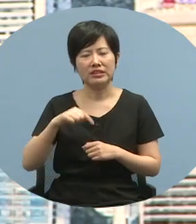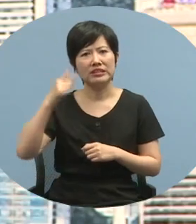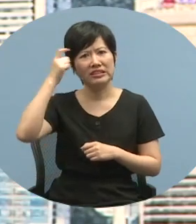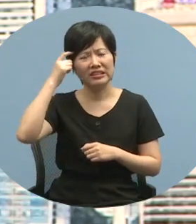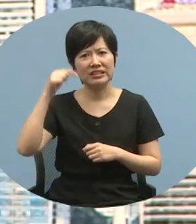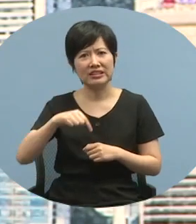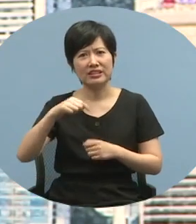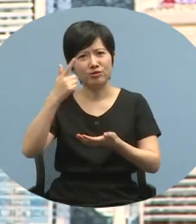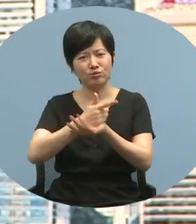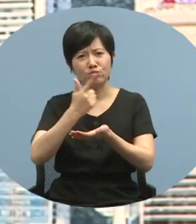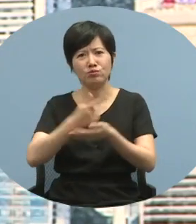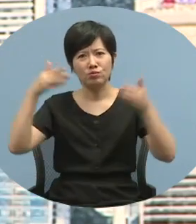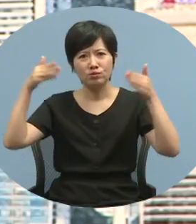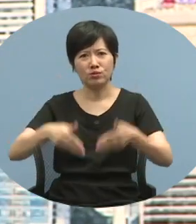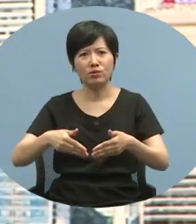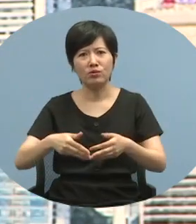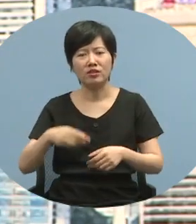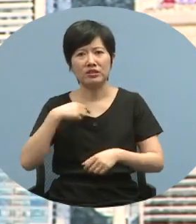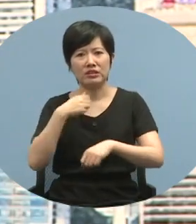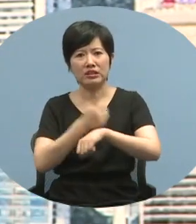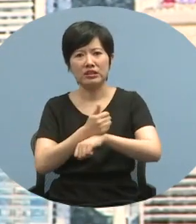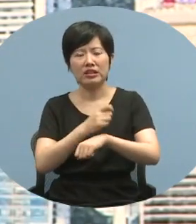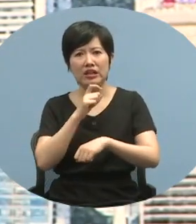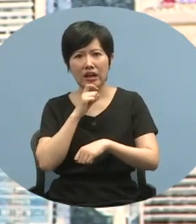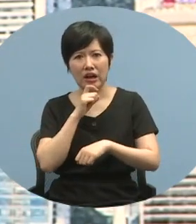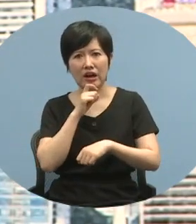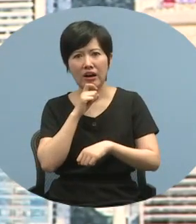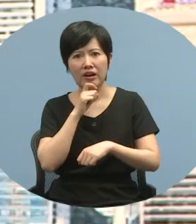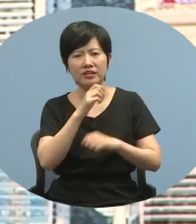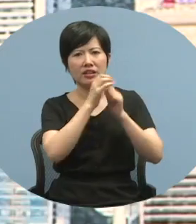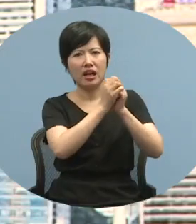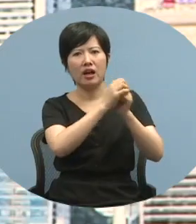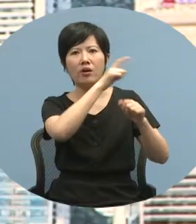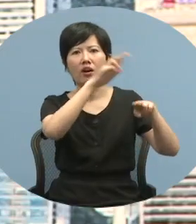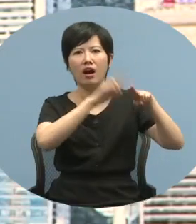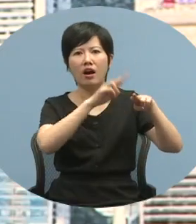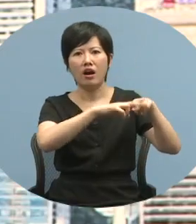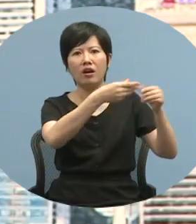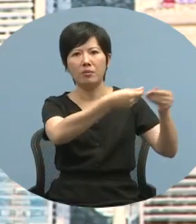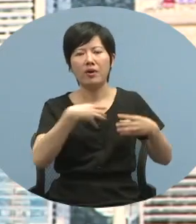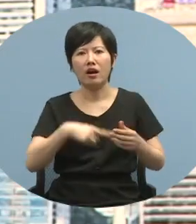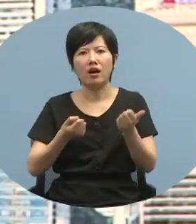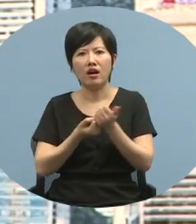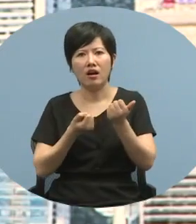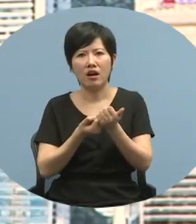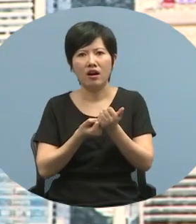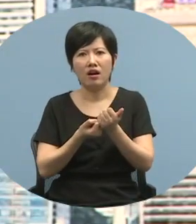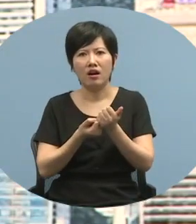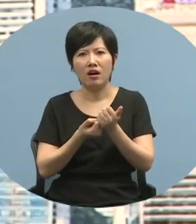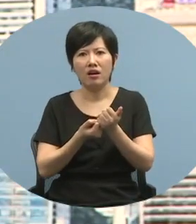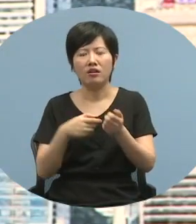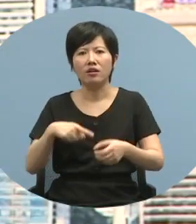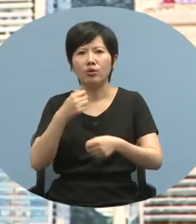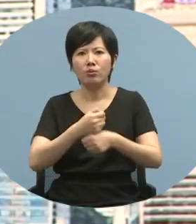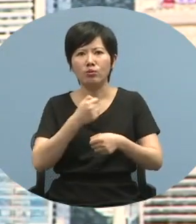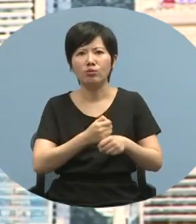道它的最大的目的是這樣，我亦都有一定的機會可以爭取到一些中央的政策支持，令到